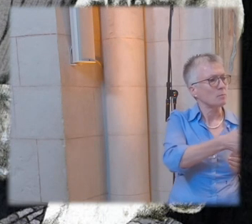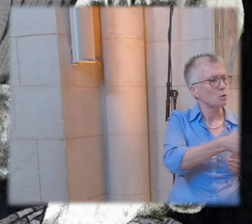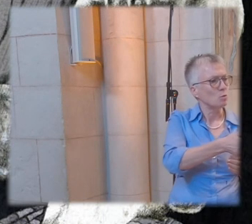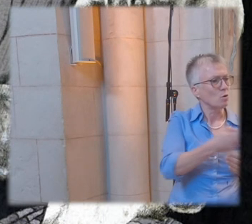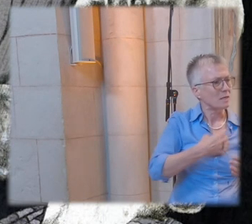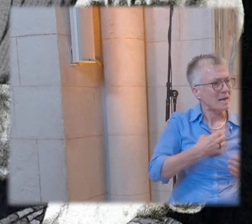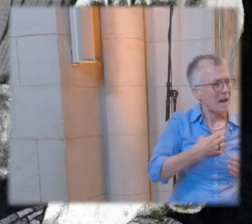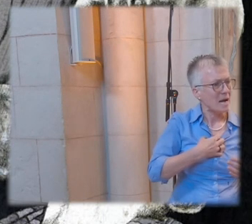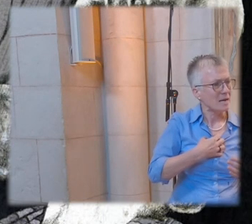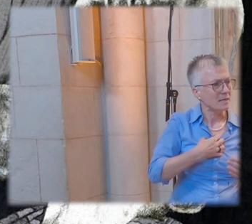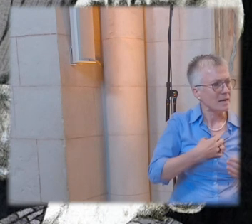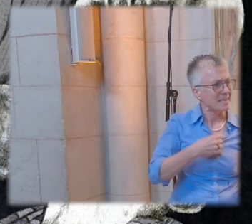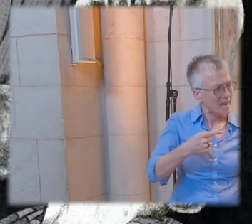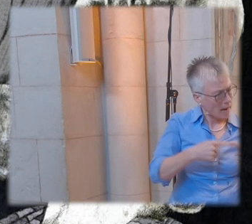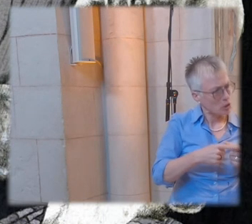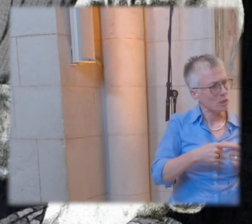Und noch ein Text.